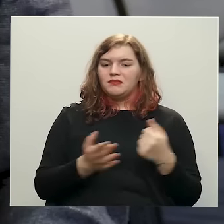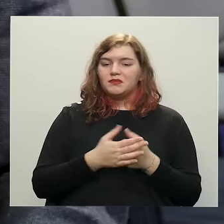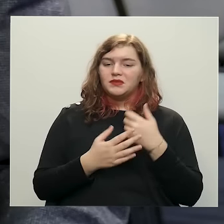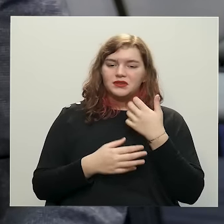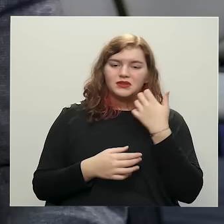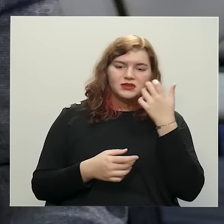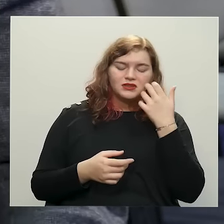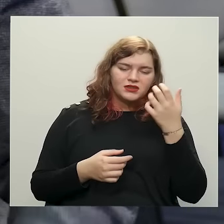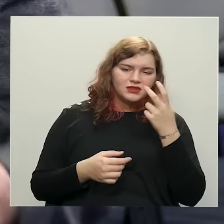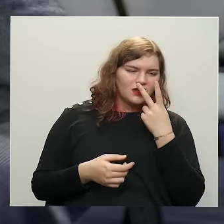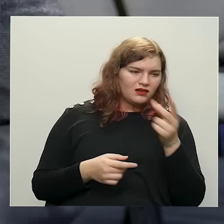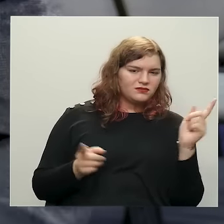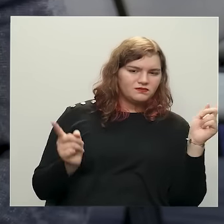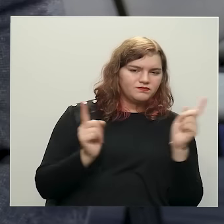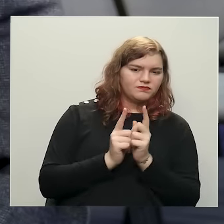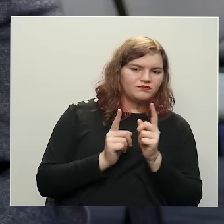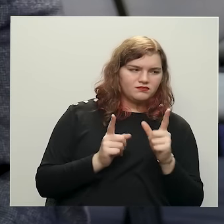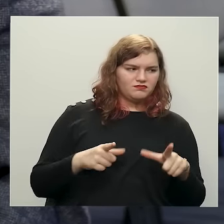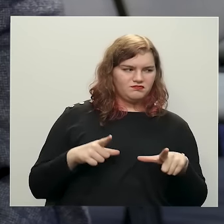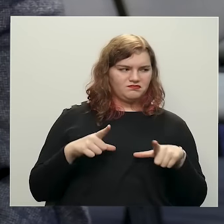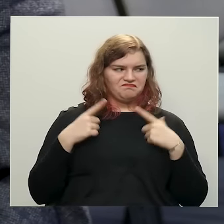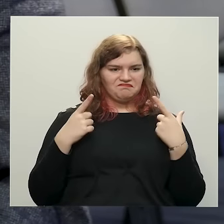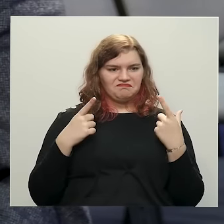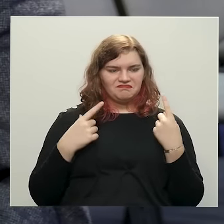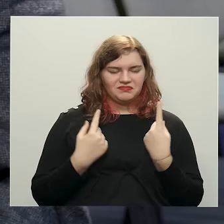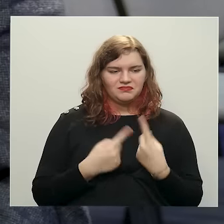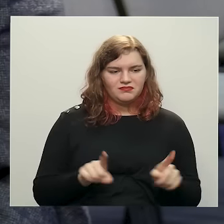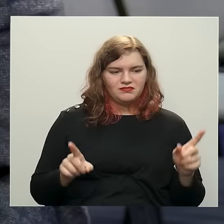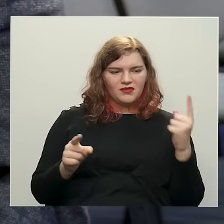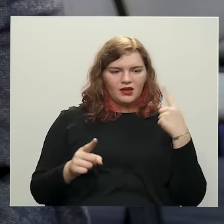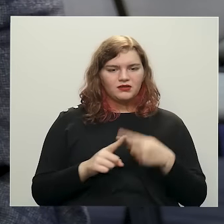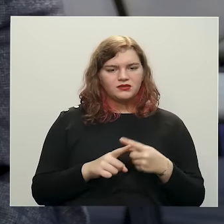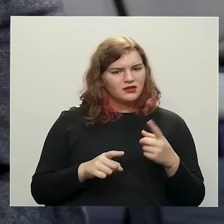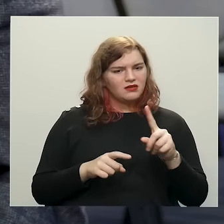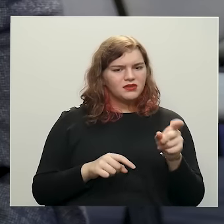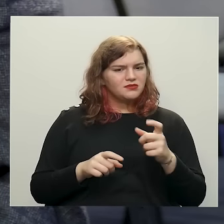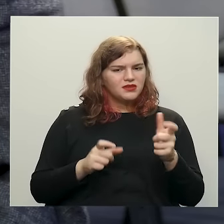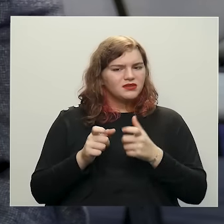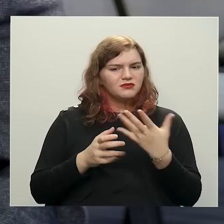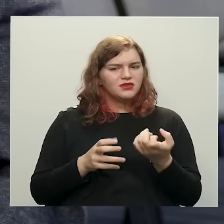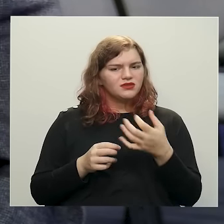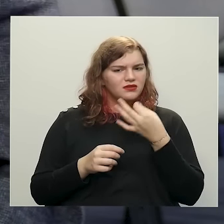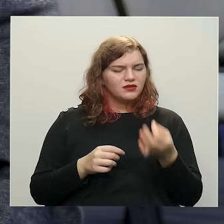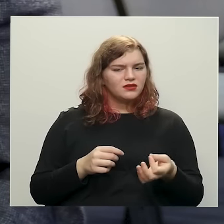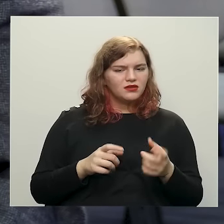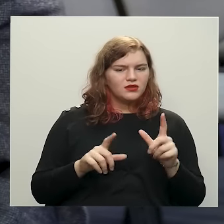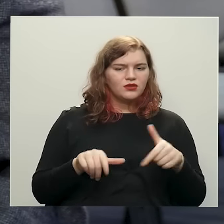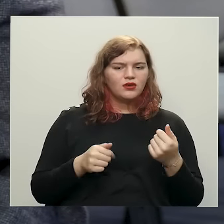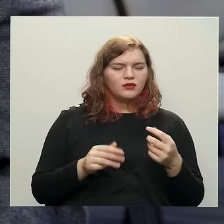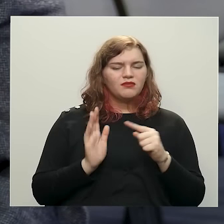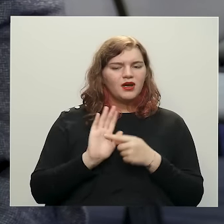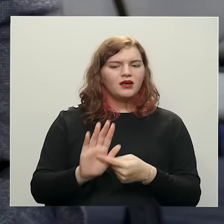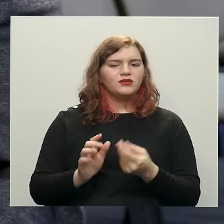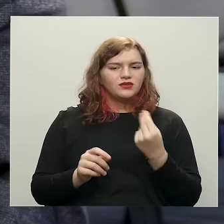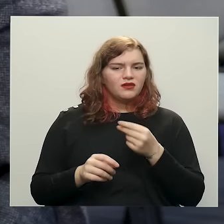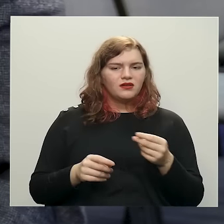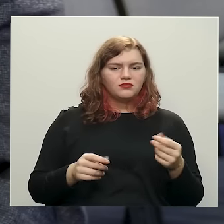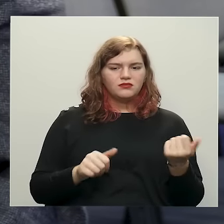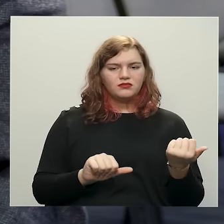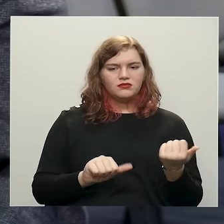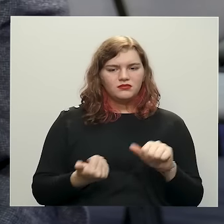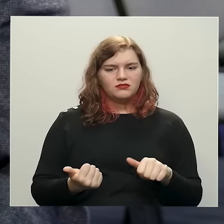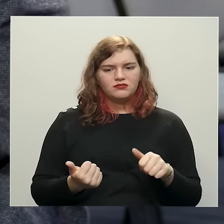am trăit eu momentul acesta și am întrebat, spuneți-mi despre ce e vorba. Domnul mi-a arătat ceva, un bazin